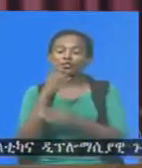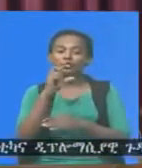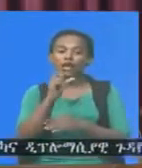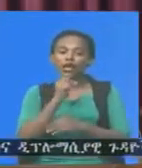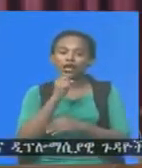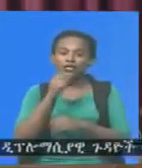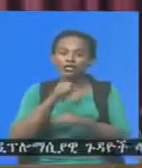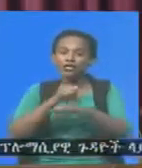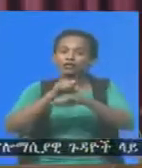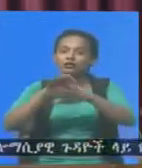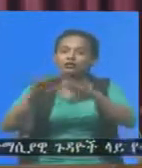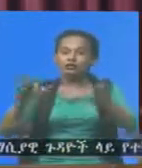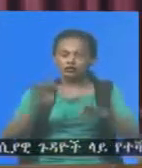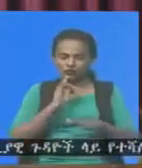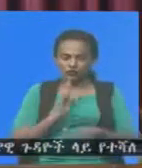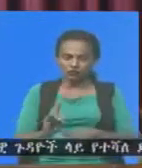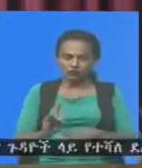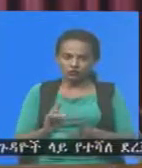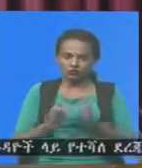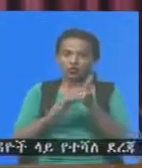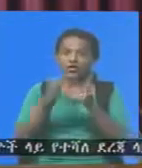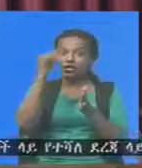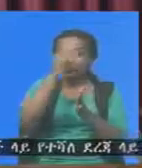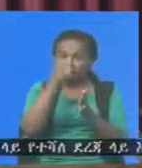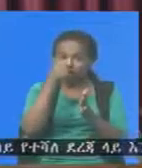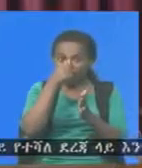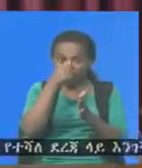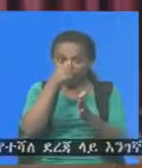ነው። ለምሳሌ ኢትዮጵያ